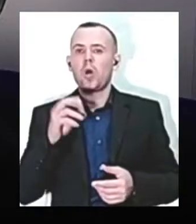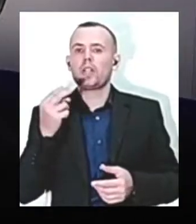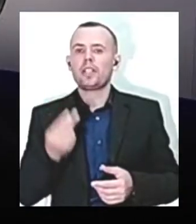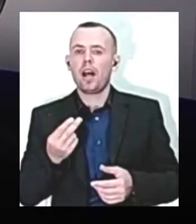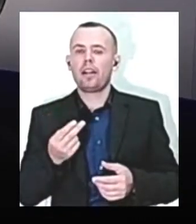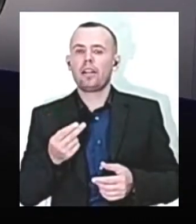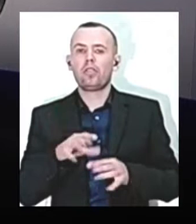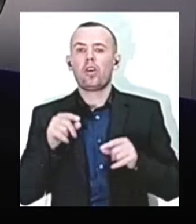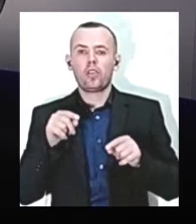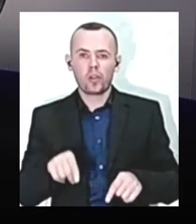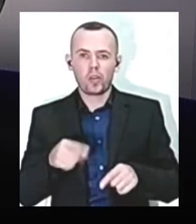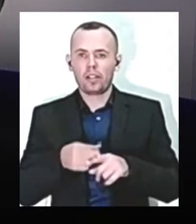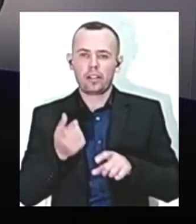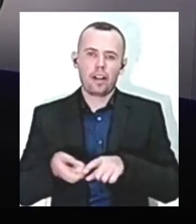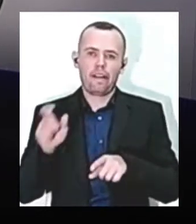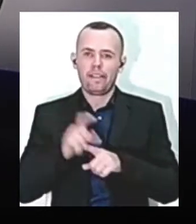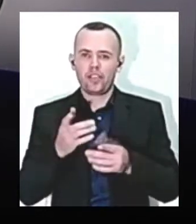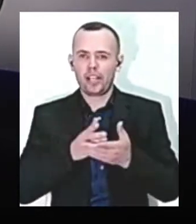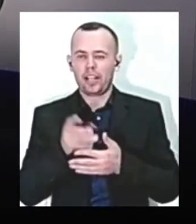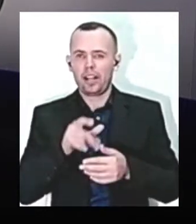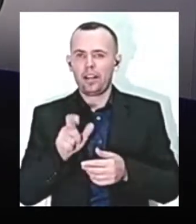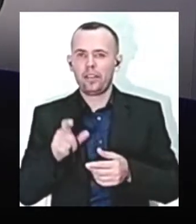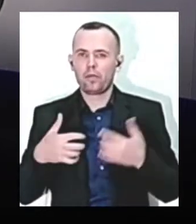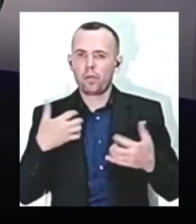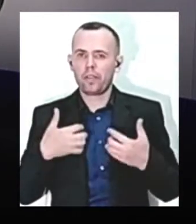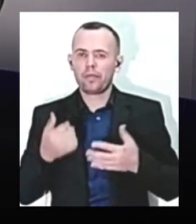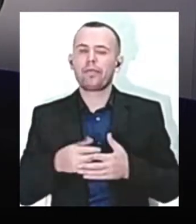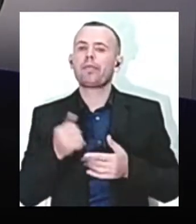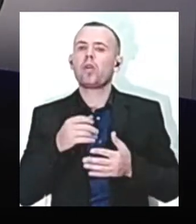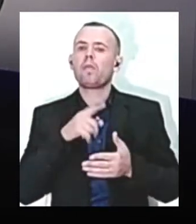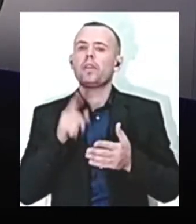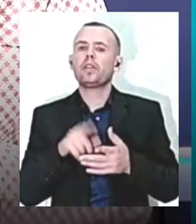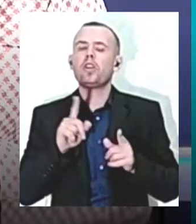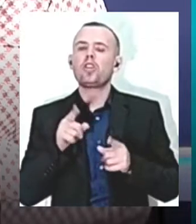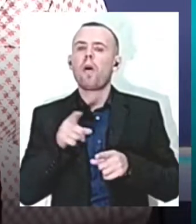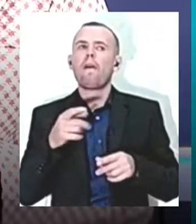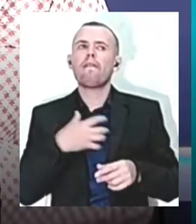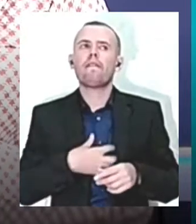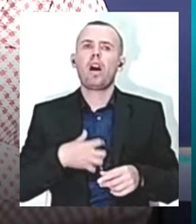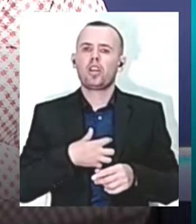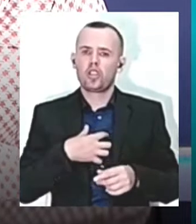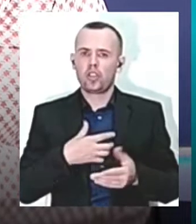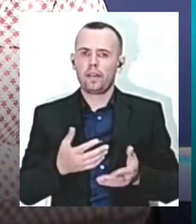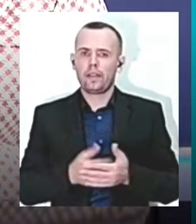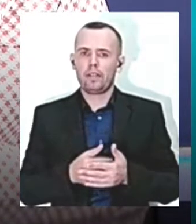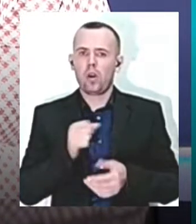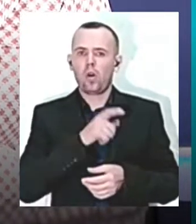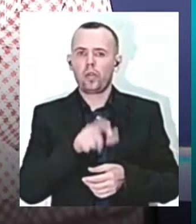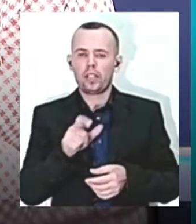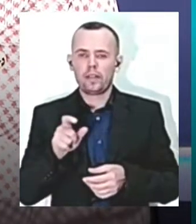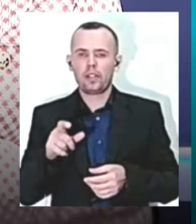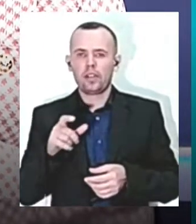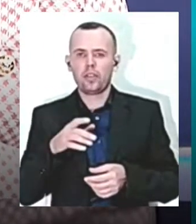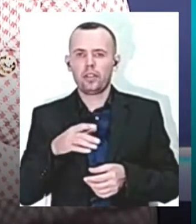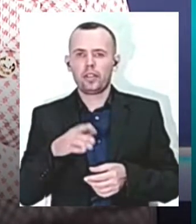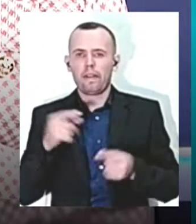турбує людей. На питання, що є важливим, одесити і жителі півдня визначили свободу,